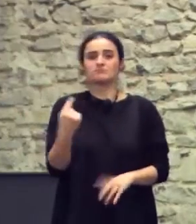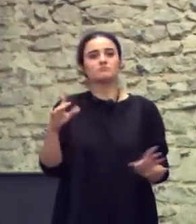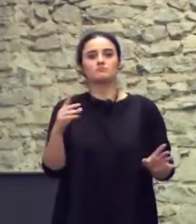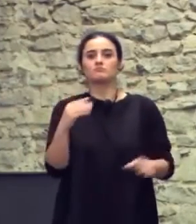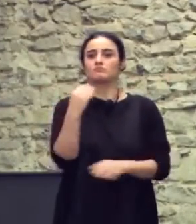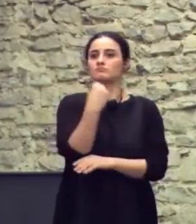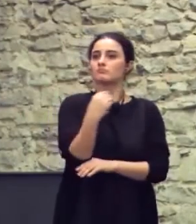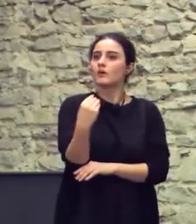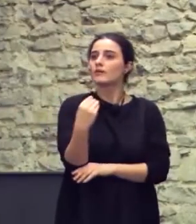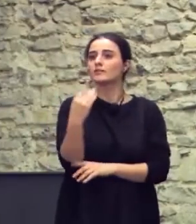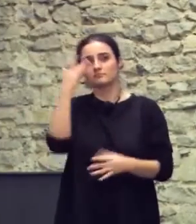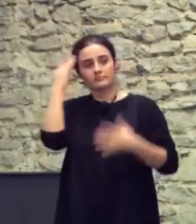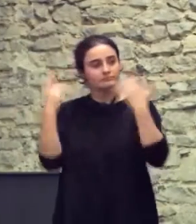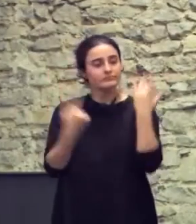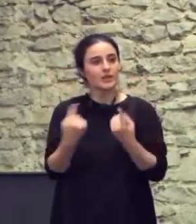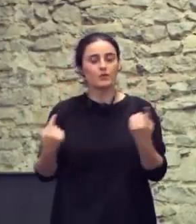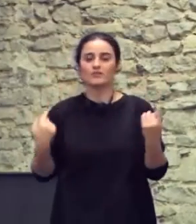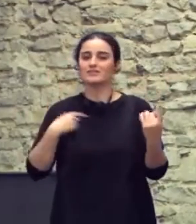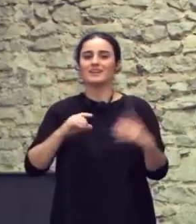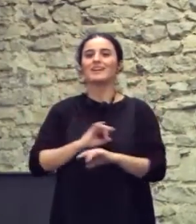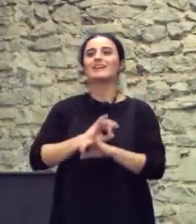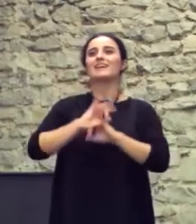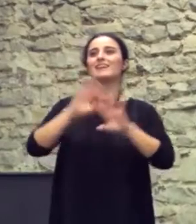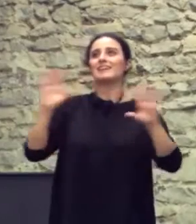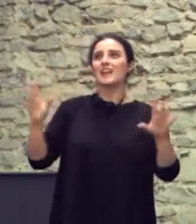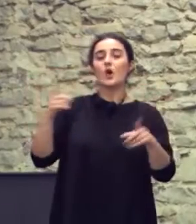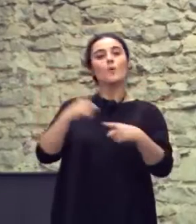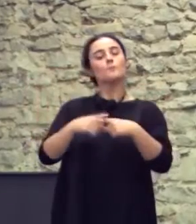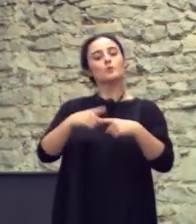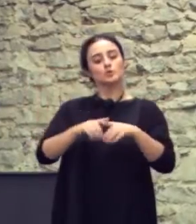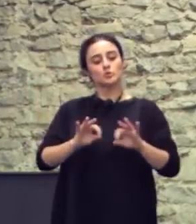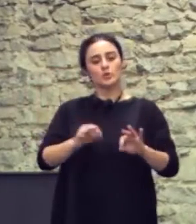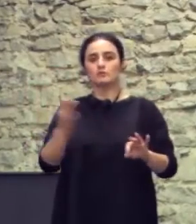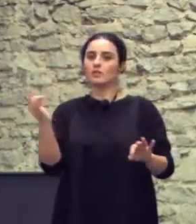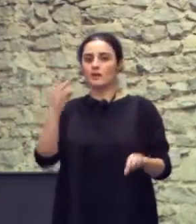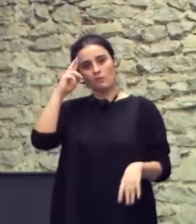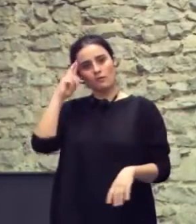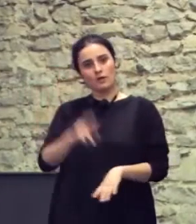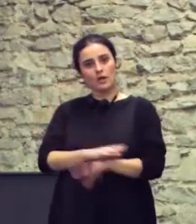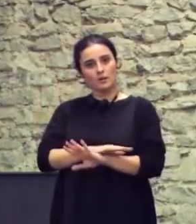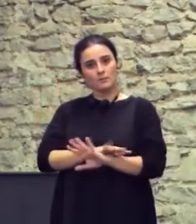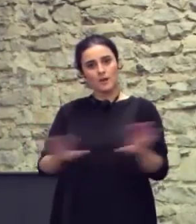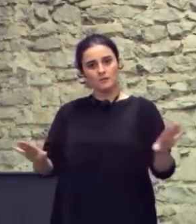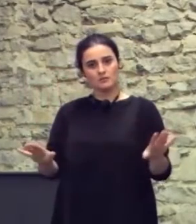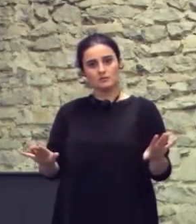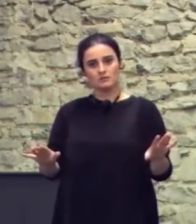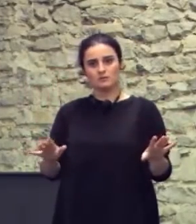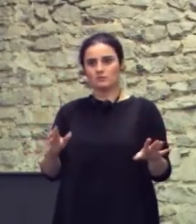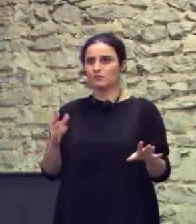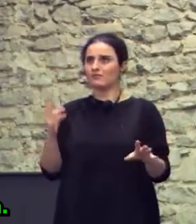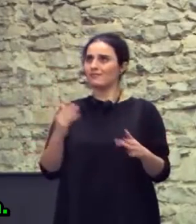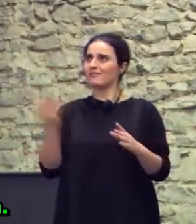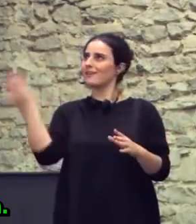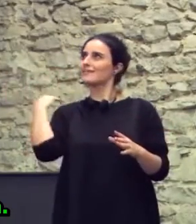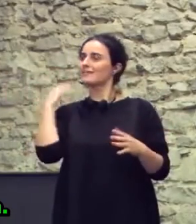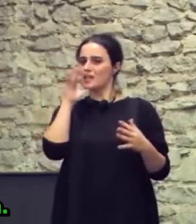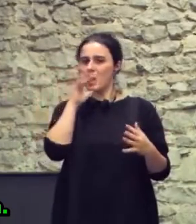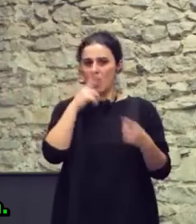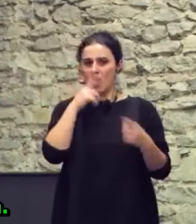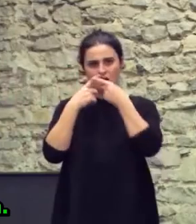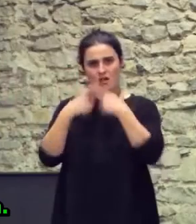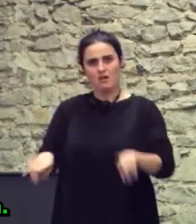nerabe batzuek badaukate oso garbi bere aukera homosexuala dela eta egin barrituguna da errespetatu. Hor bioien artean ez berentasun handi badago. Eta nik